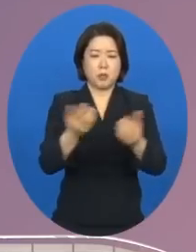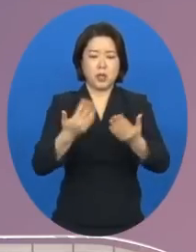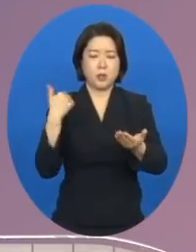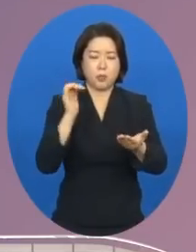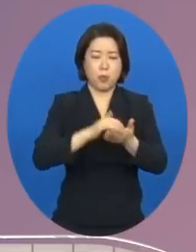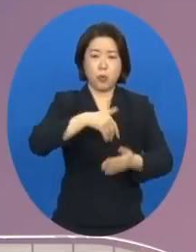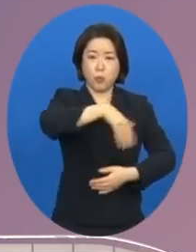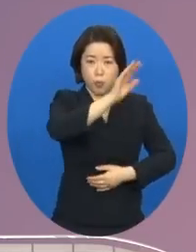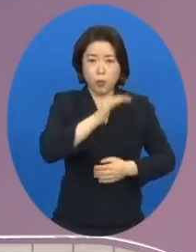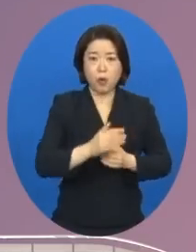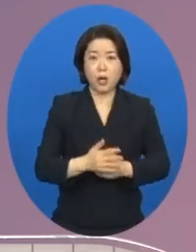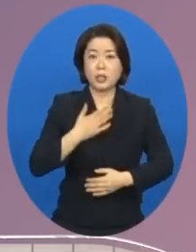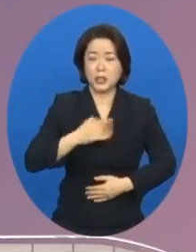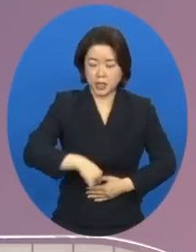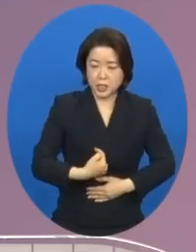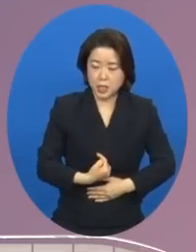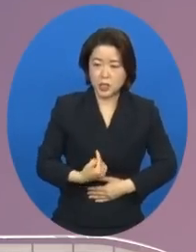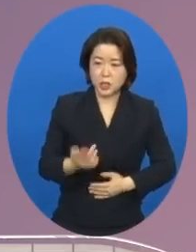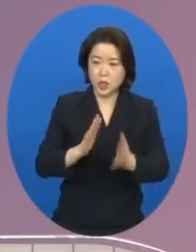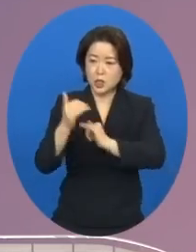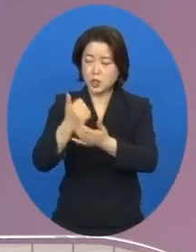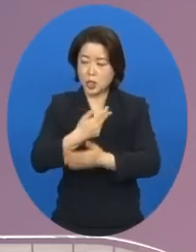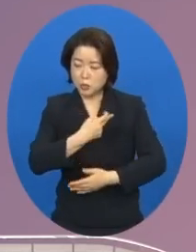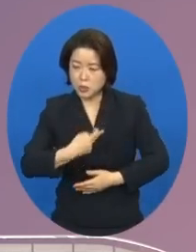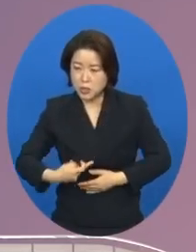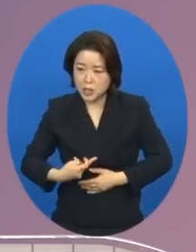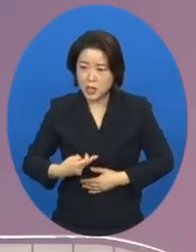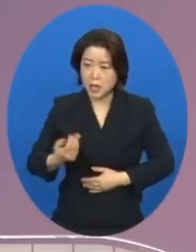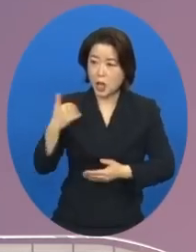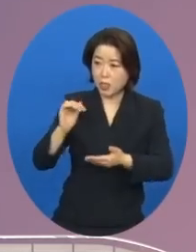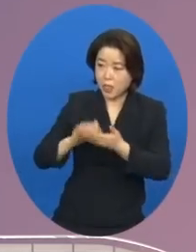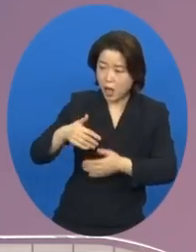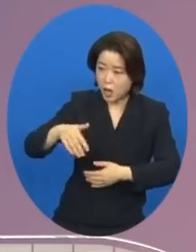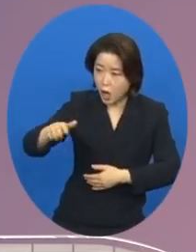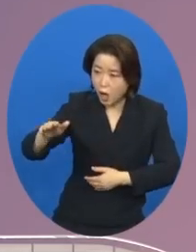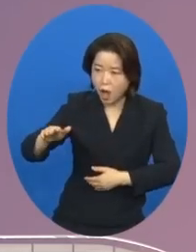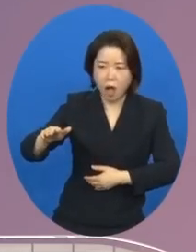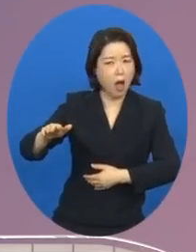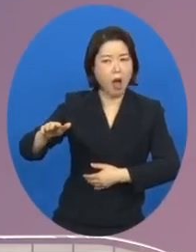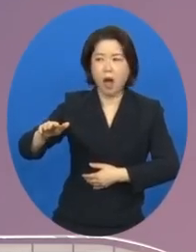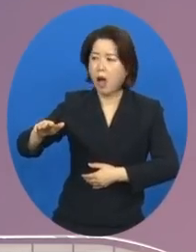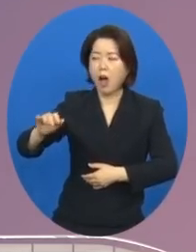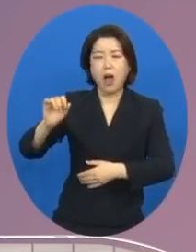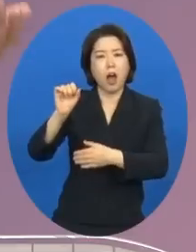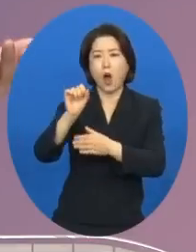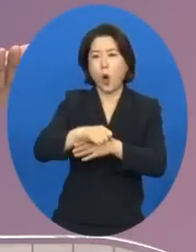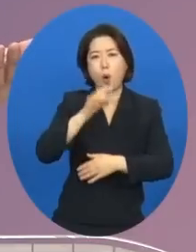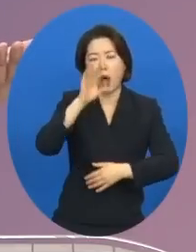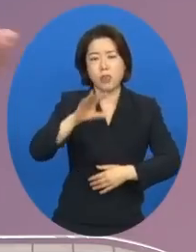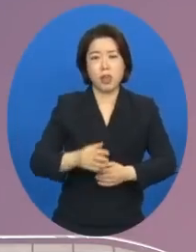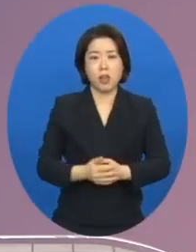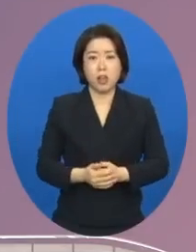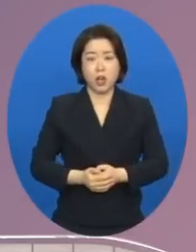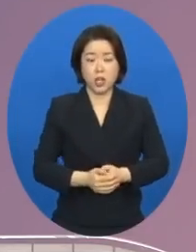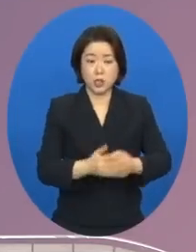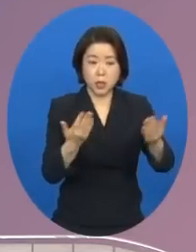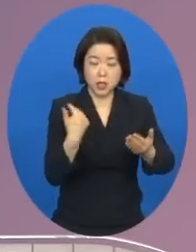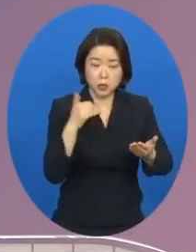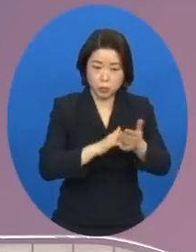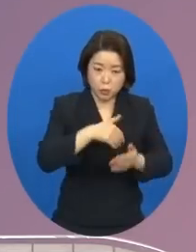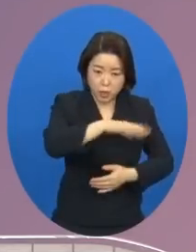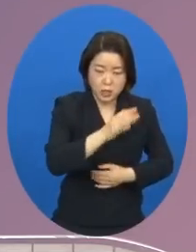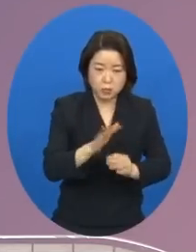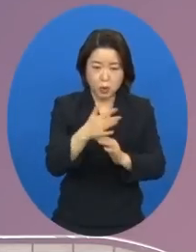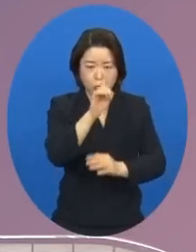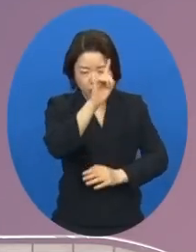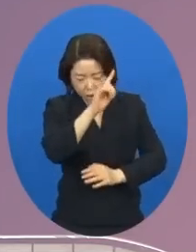자신이 예수님의 제자가 다시 된다는 것이 용납이 안 된 거죠. 그러나 업으로 돌아갔지만 고기 한 마리 못